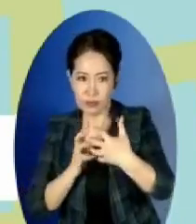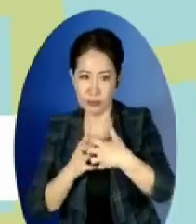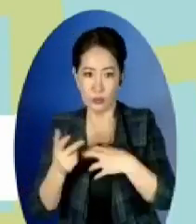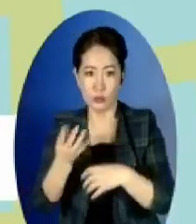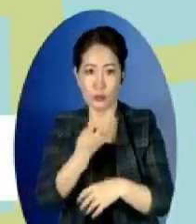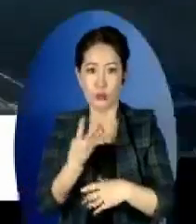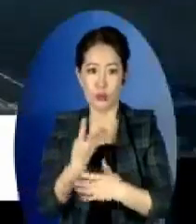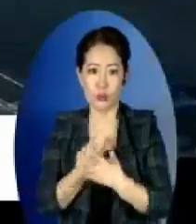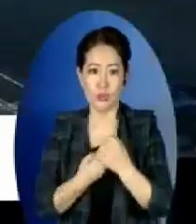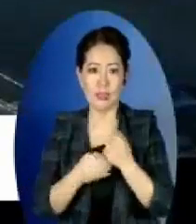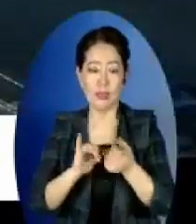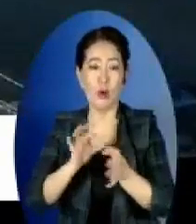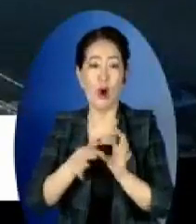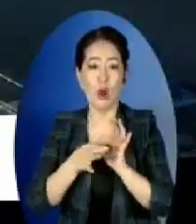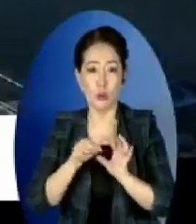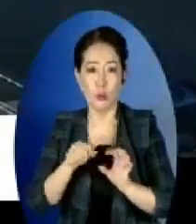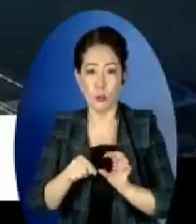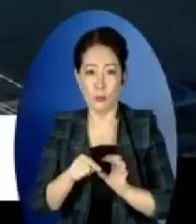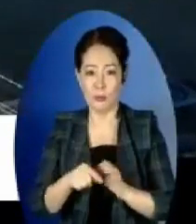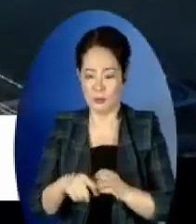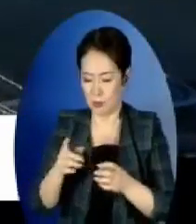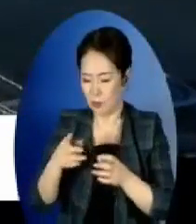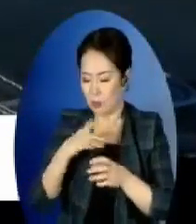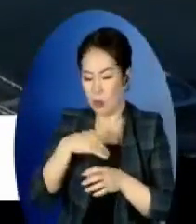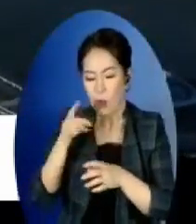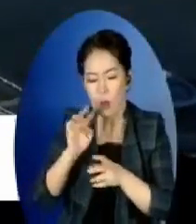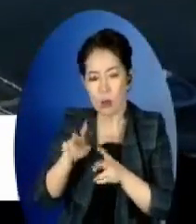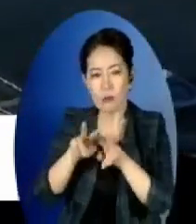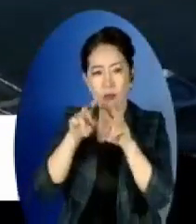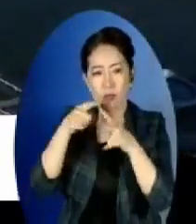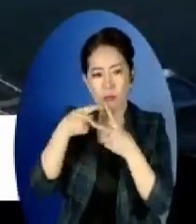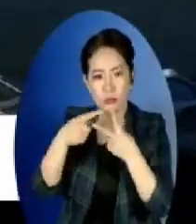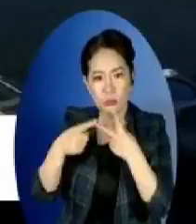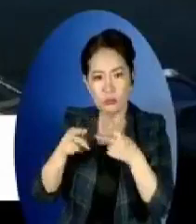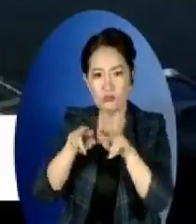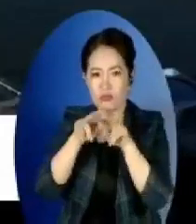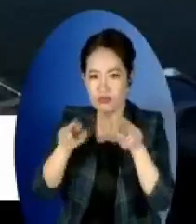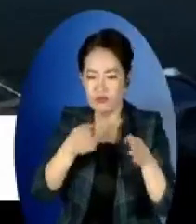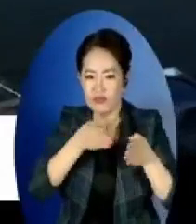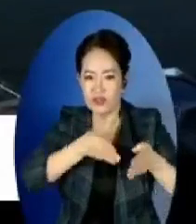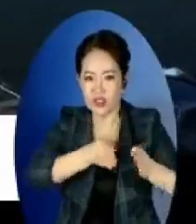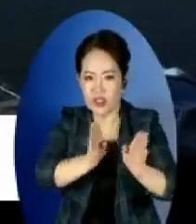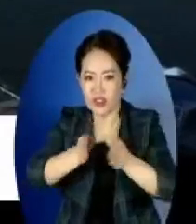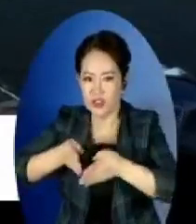эрүүл мэндийн салбарын үндсэн үүргийг хоёр том чиглэл болгон авч үздэг байна.